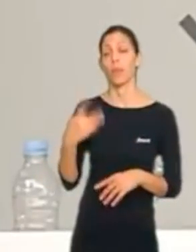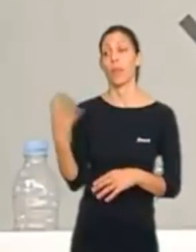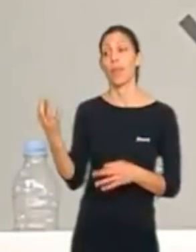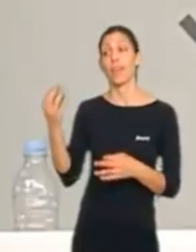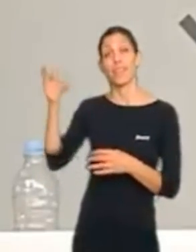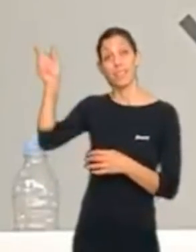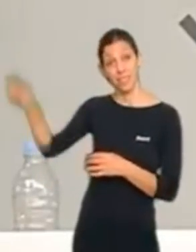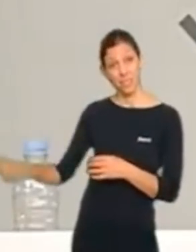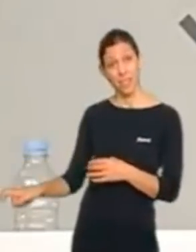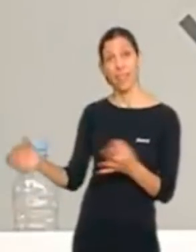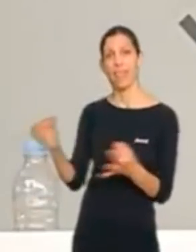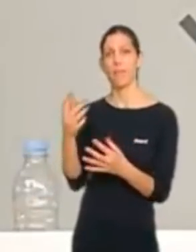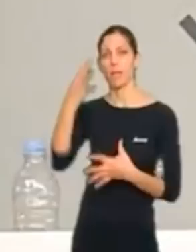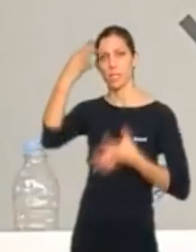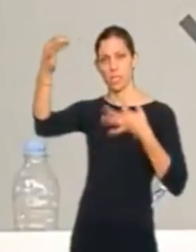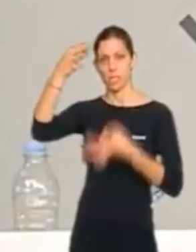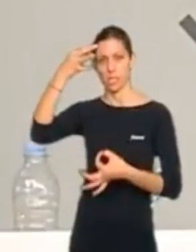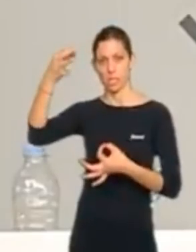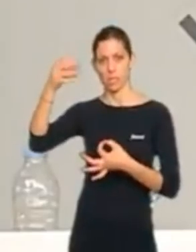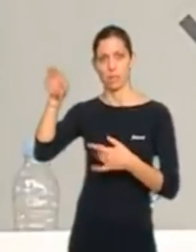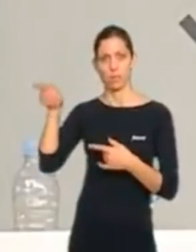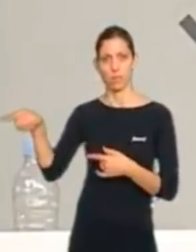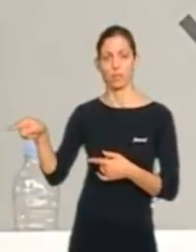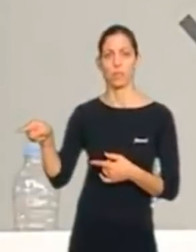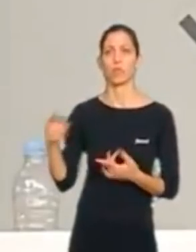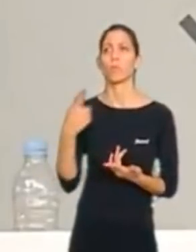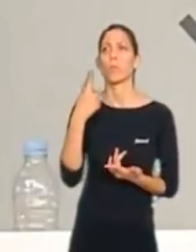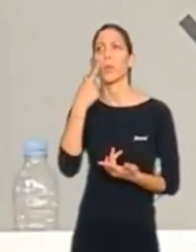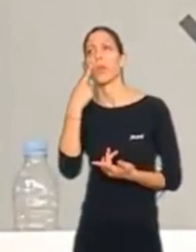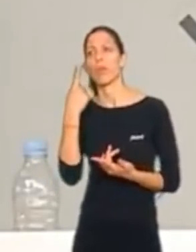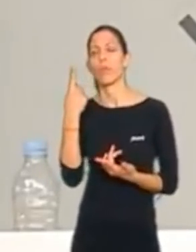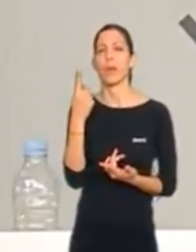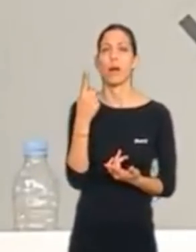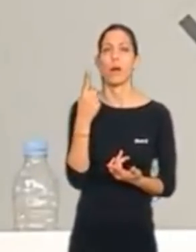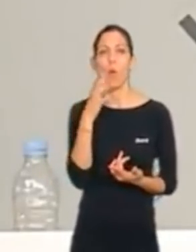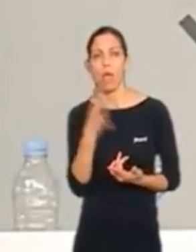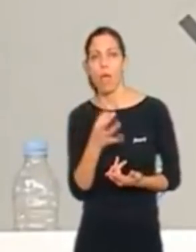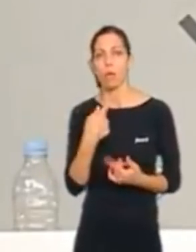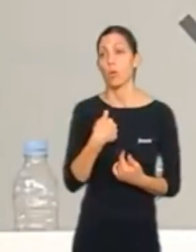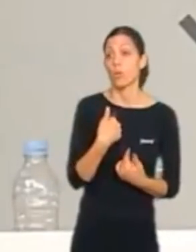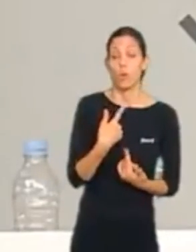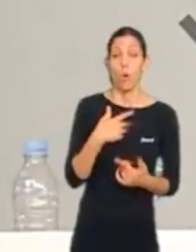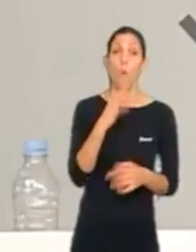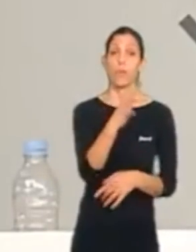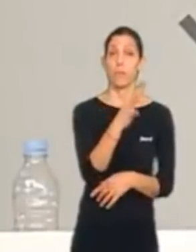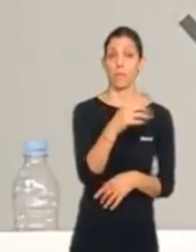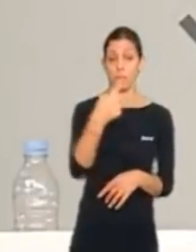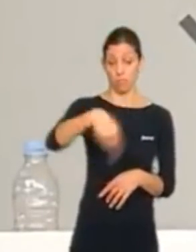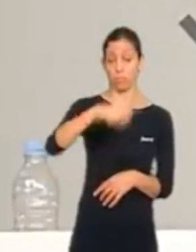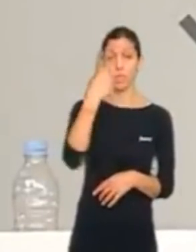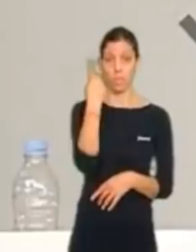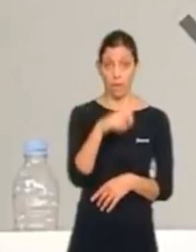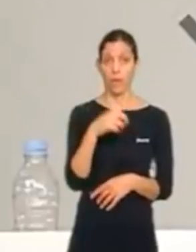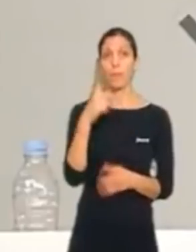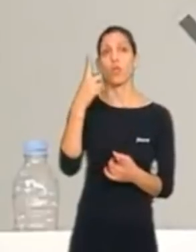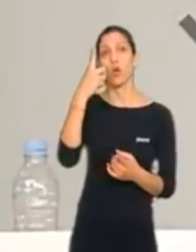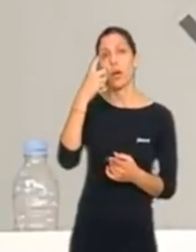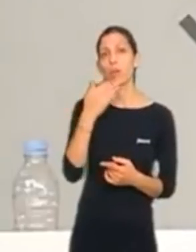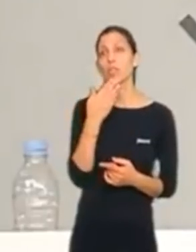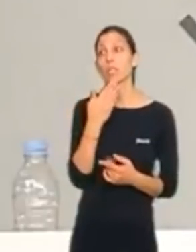les seues declaracions. Ja no vaig a demanar-li prudència, perquè crec que això, jo sóc una persona optimista, vostès ho saben, però crec que això